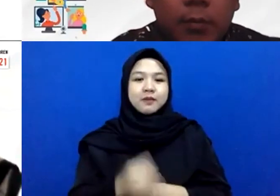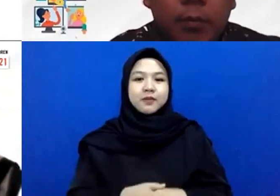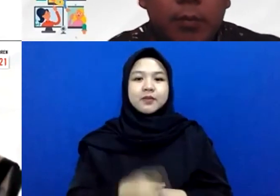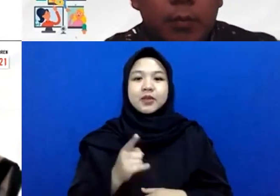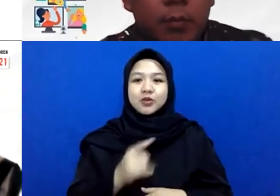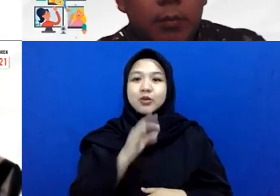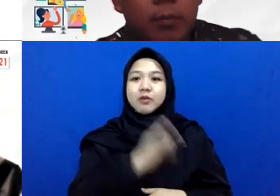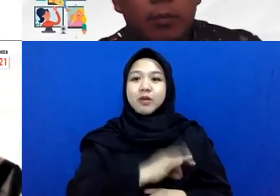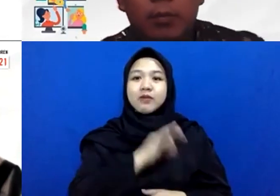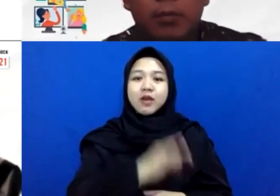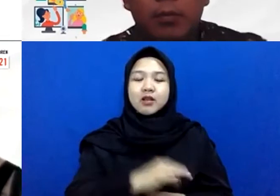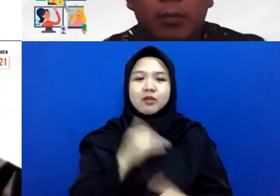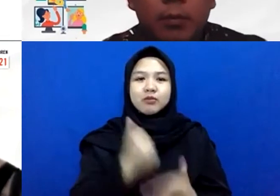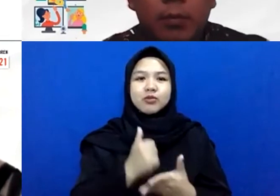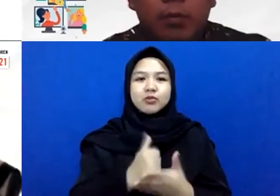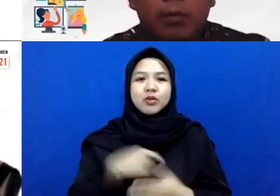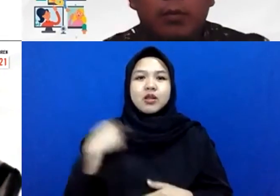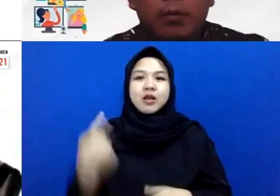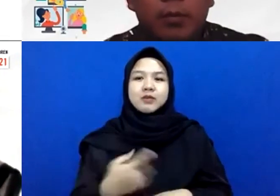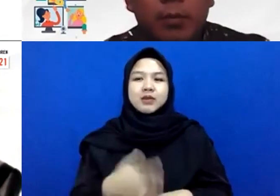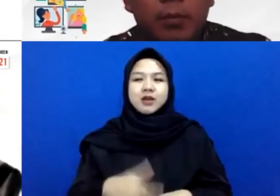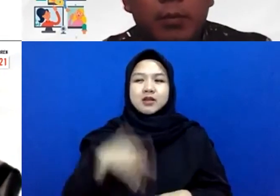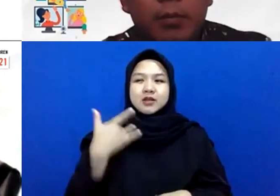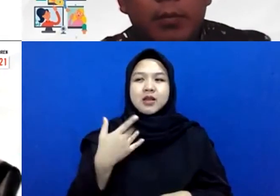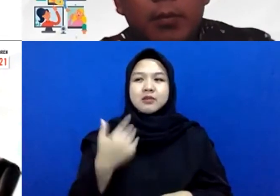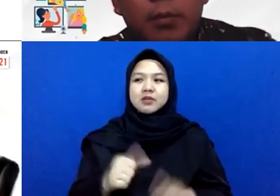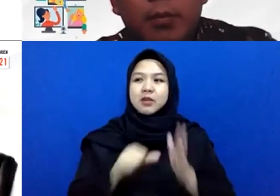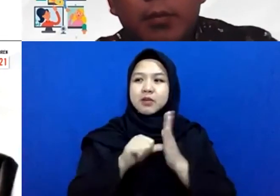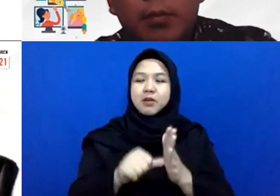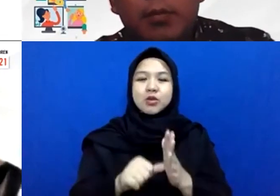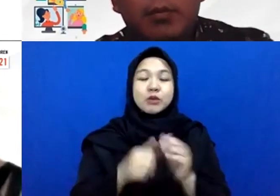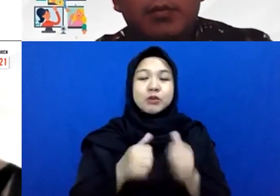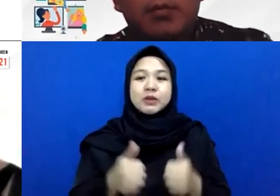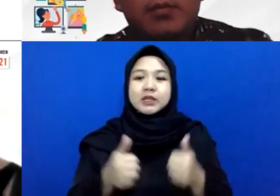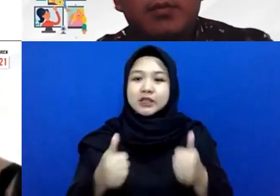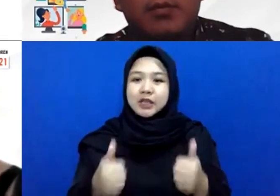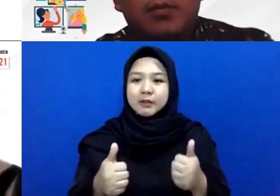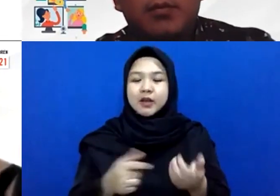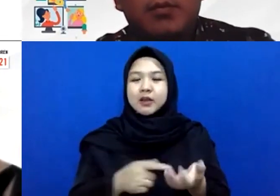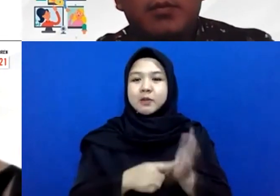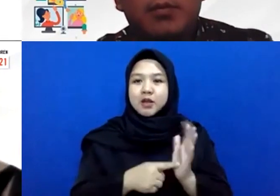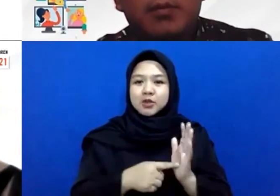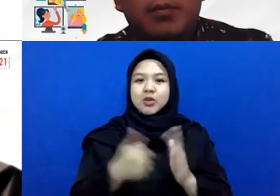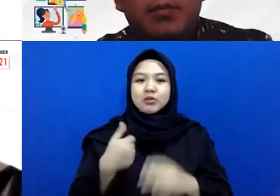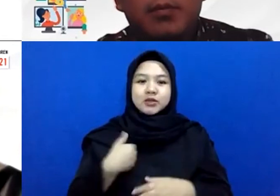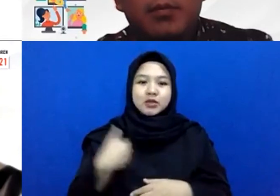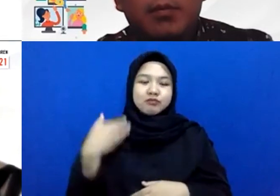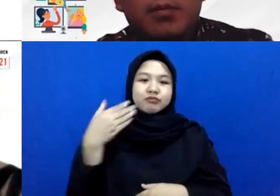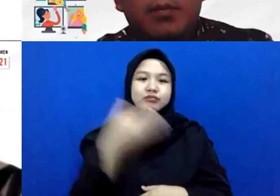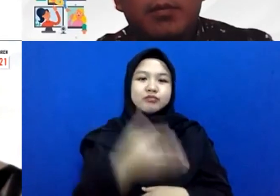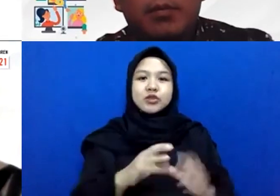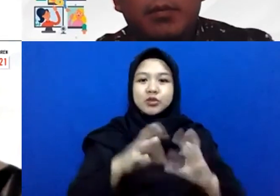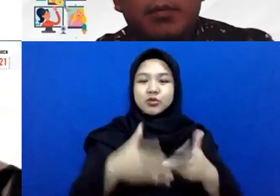yang betul-betul kami rasakan Mbak Esti. Membantu mempersiapkan mahasiswa ya untuk terjun nantinya ke dunia